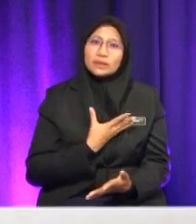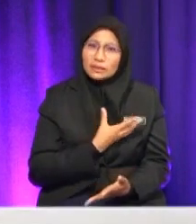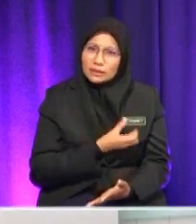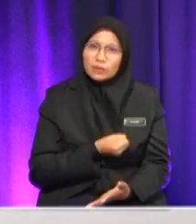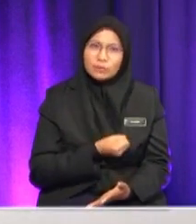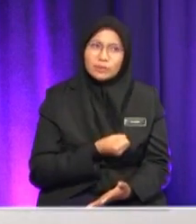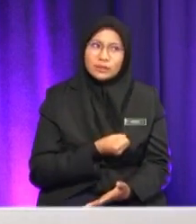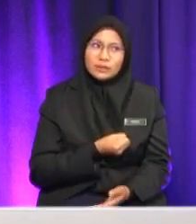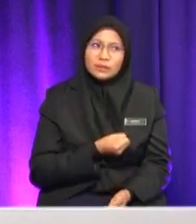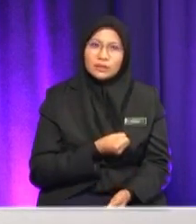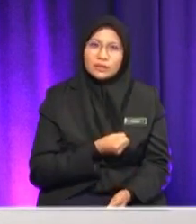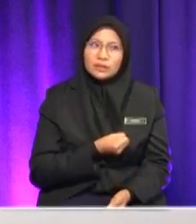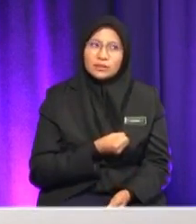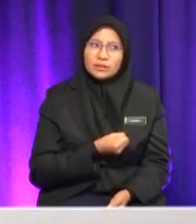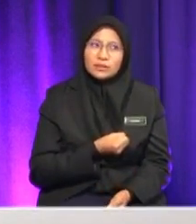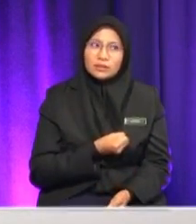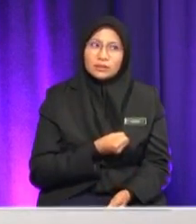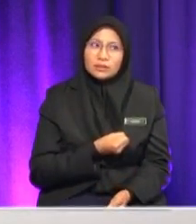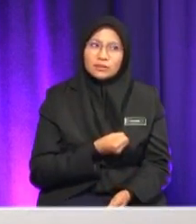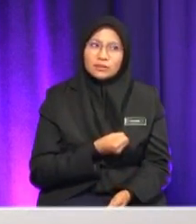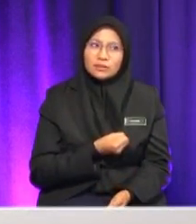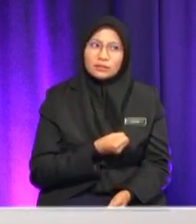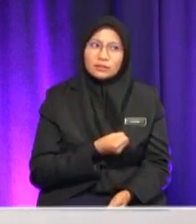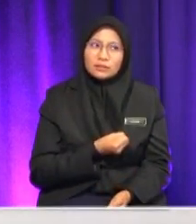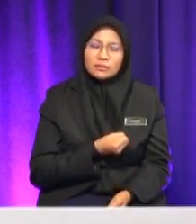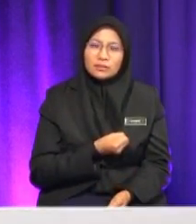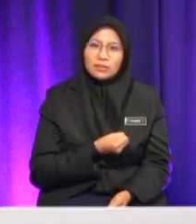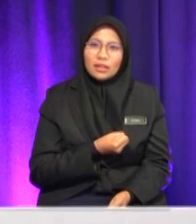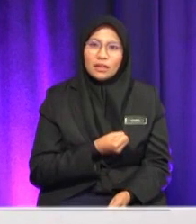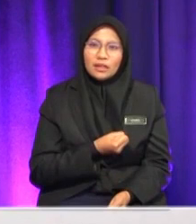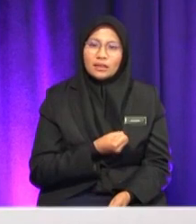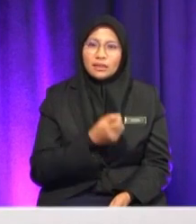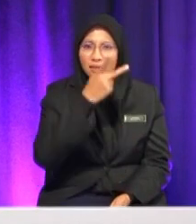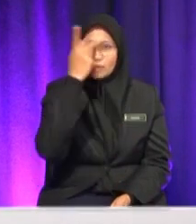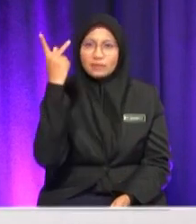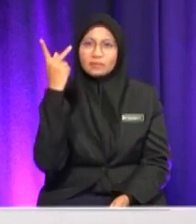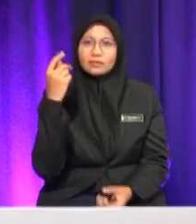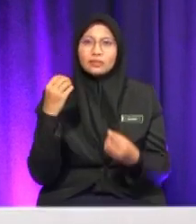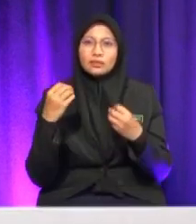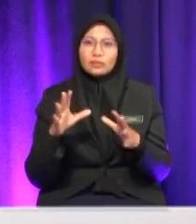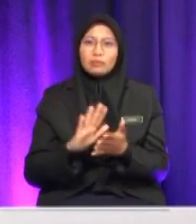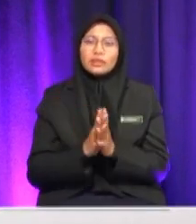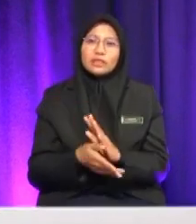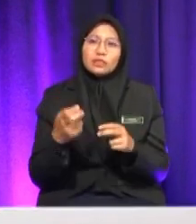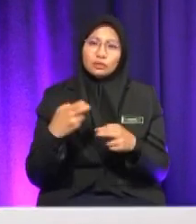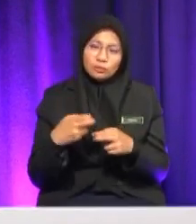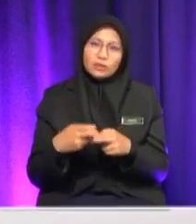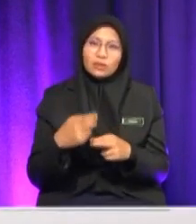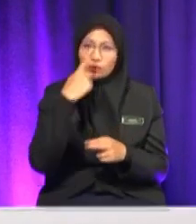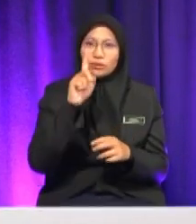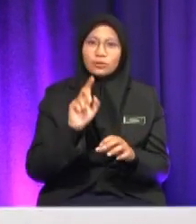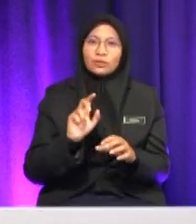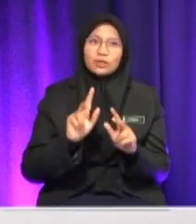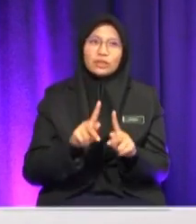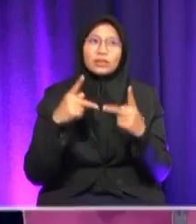mengapa saya melibatkan ahli keluarga saya berada dalam situasi macam ini dan memberikan banyak kesusahan kepada mereka juga. Okey, yang